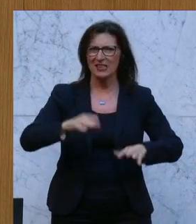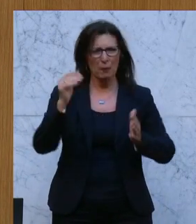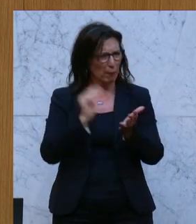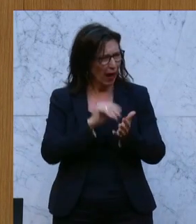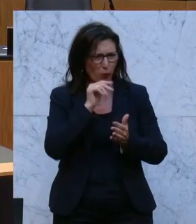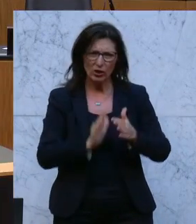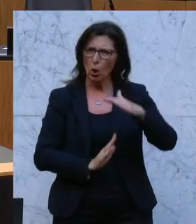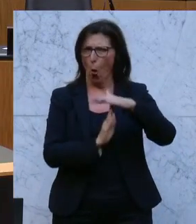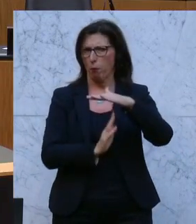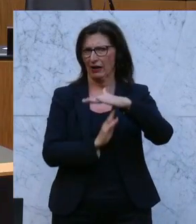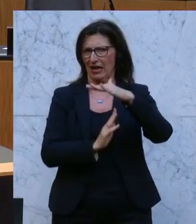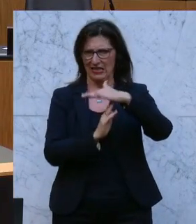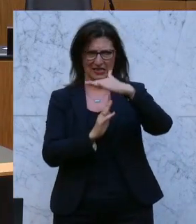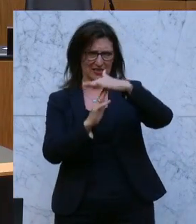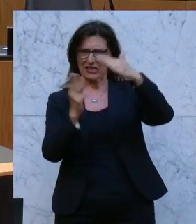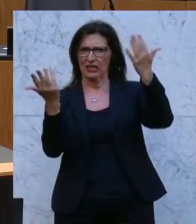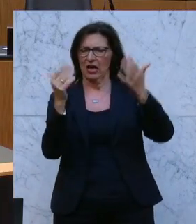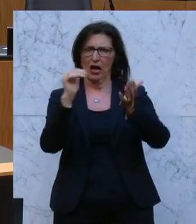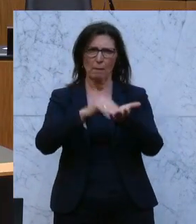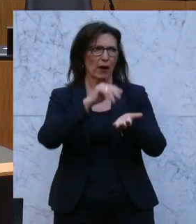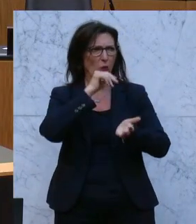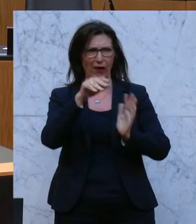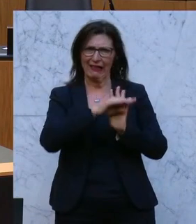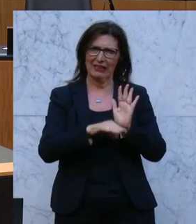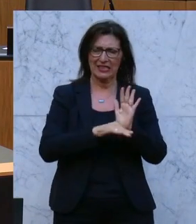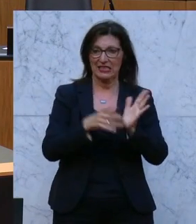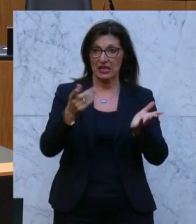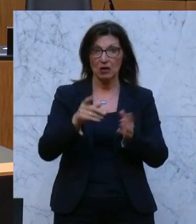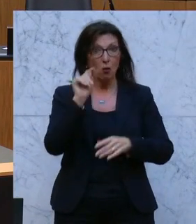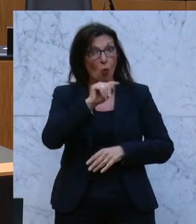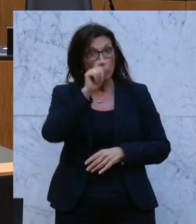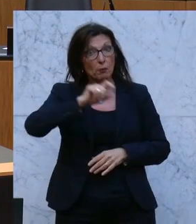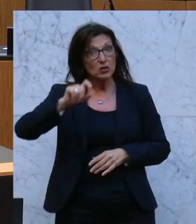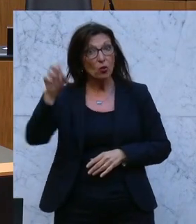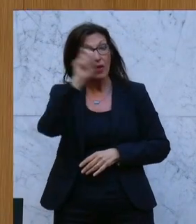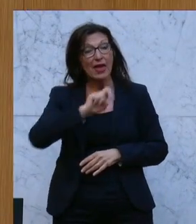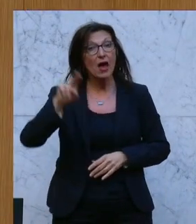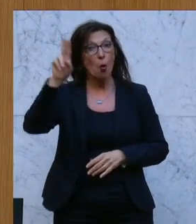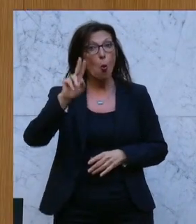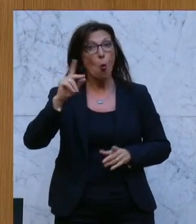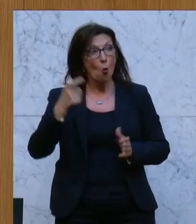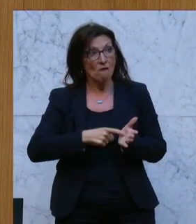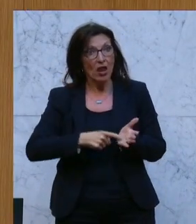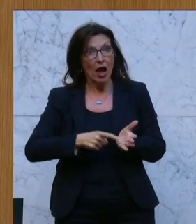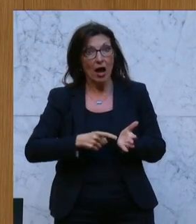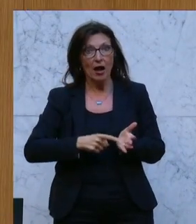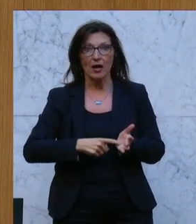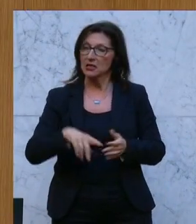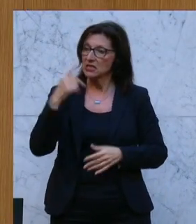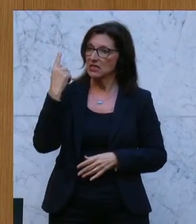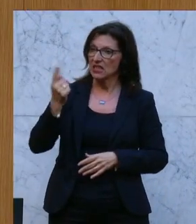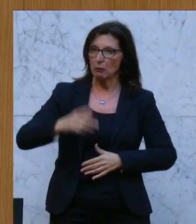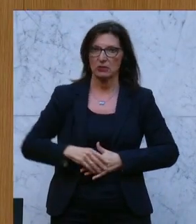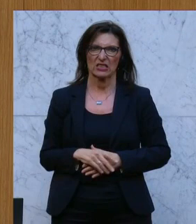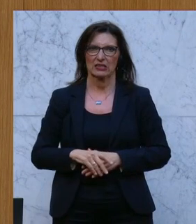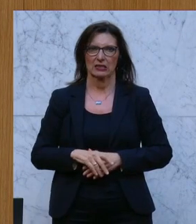Obergrenze. Wir brauchen da überhaupt keine Reglementierung und genau jene der Europäischen Union, die das betreiben, die selbst